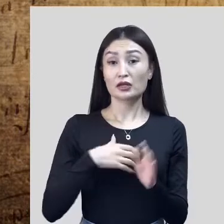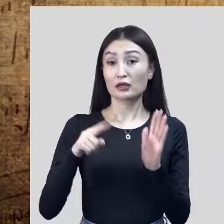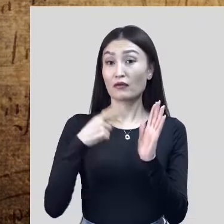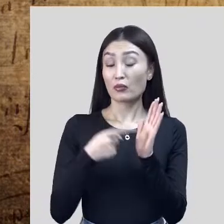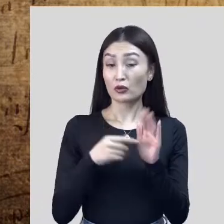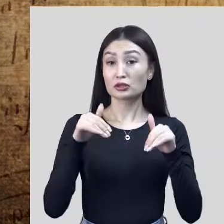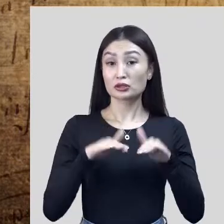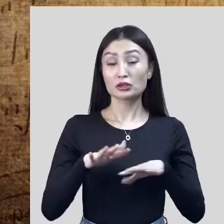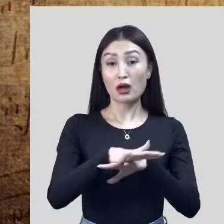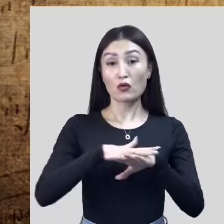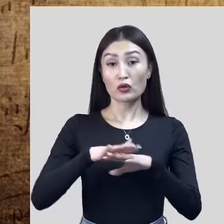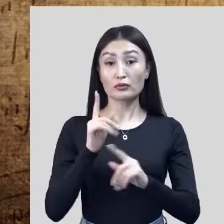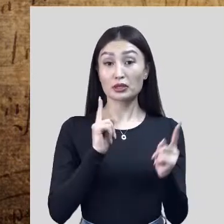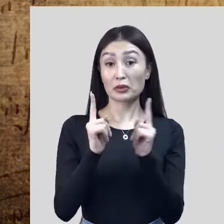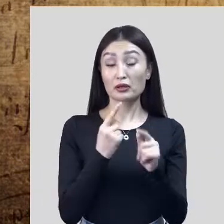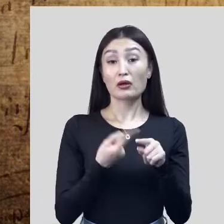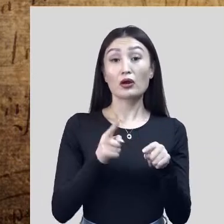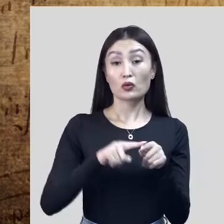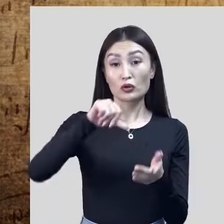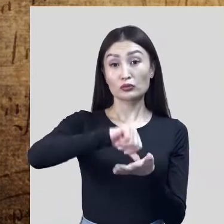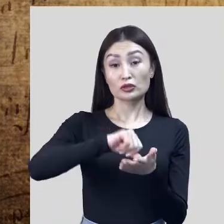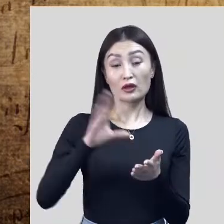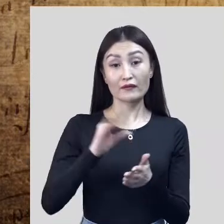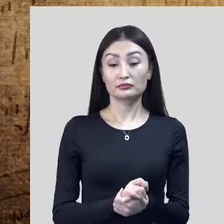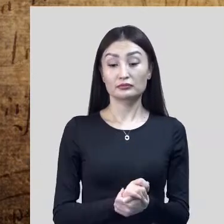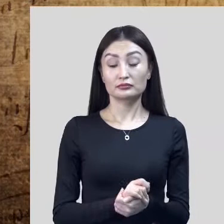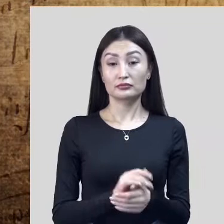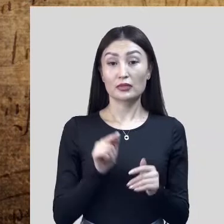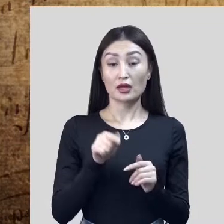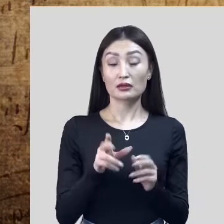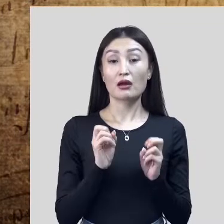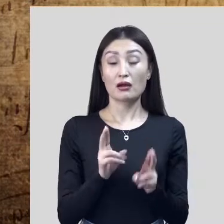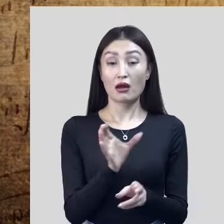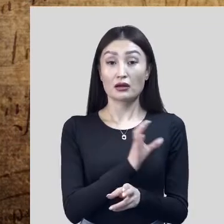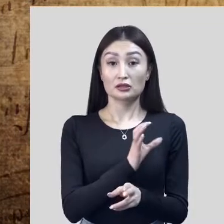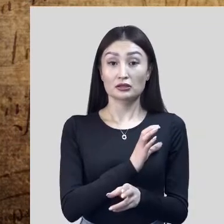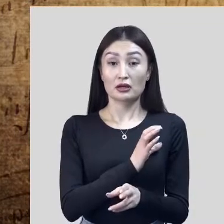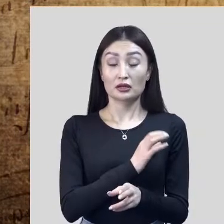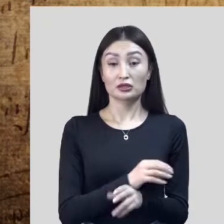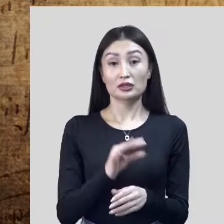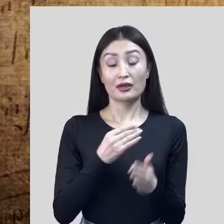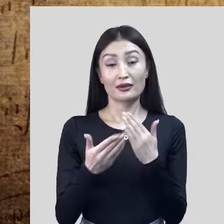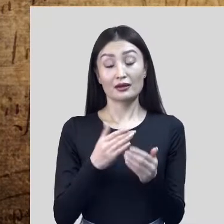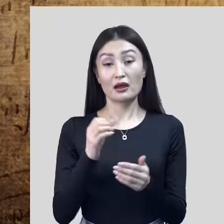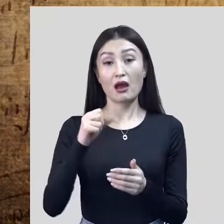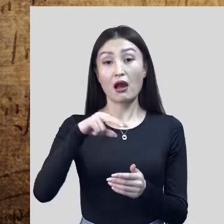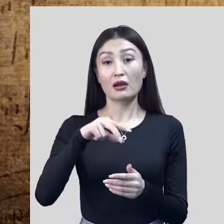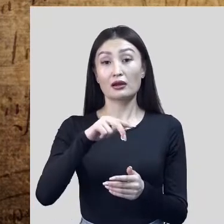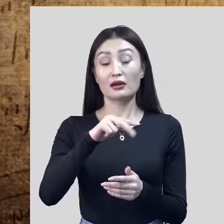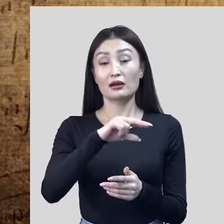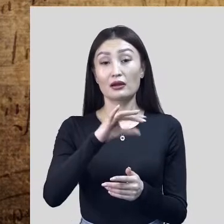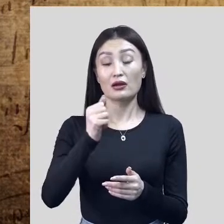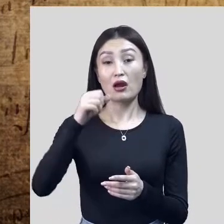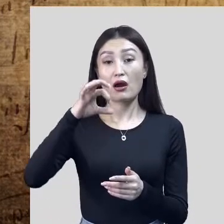вопросы решались народным собранием, в котором участвовали все граждане, тогда как в аристократическом или олигархическом